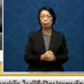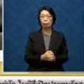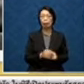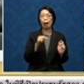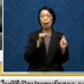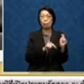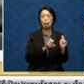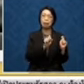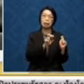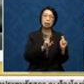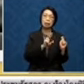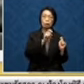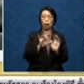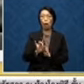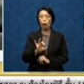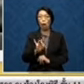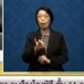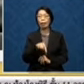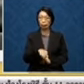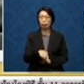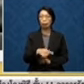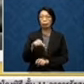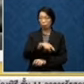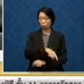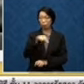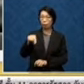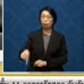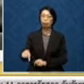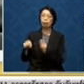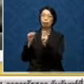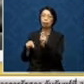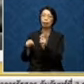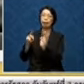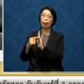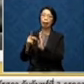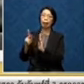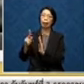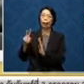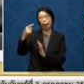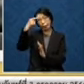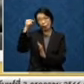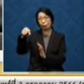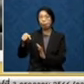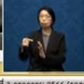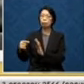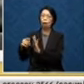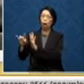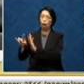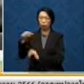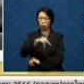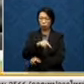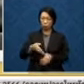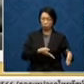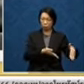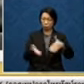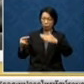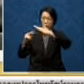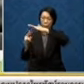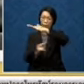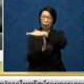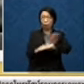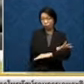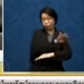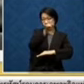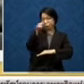ภอศรีสมเด็จจังหวัด101ค่ะและอำเภอแกดำจังหวัดมหาสารคามเป็นเส้นทางดังกล่าวที่มีสะพานพาดผ่านระหว่าง2อำเ